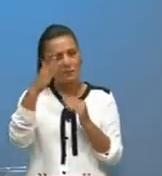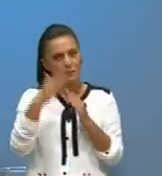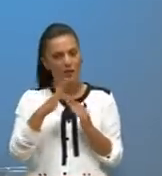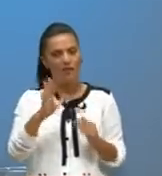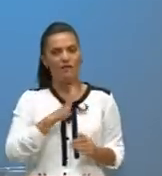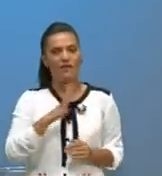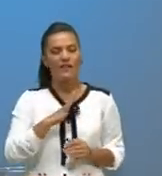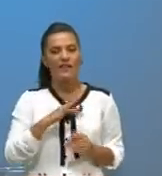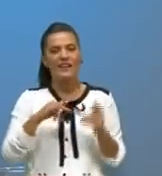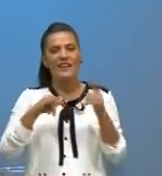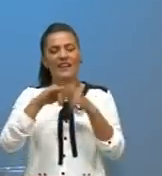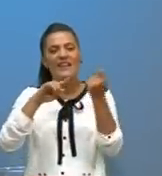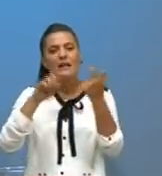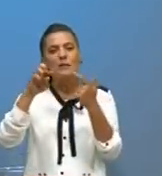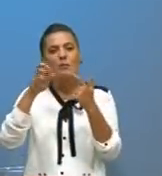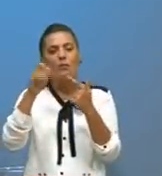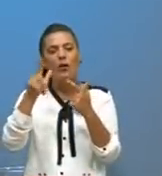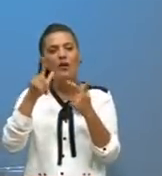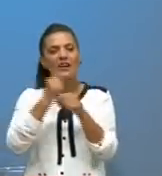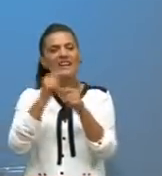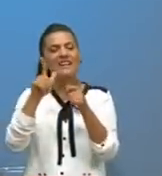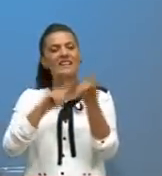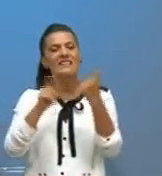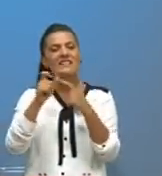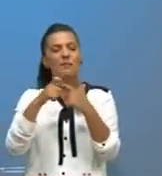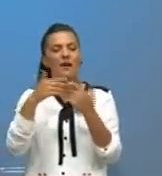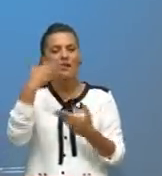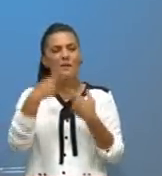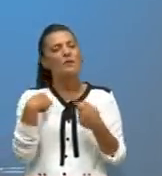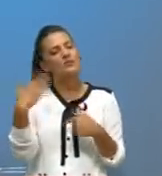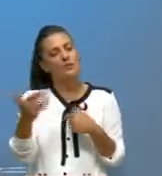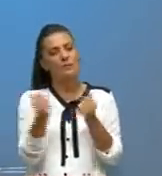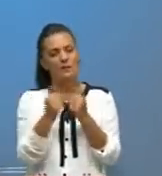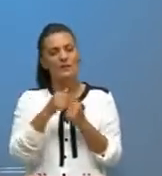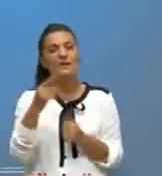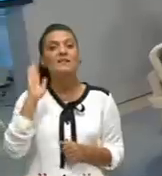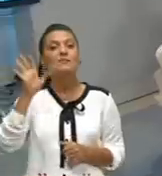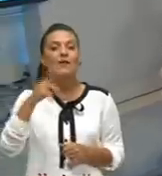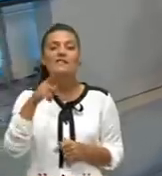olacak. Hipoglisemi anlatılacak. Ondan sonra beraberiz. Bir yere gitmiyoruz. Siz de ayrılmayın.